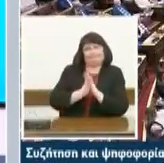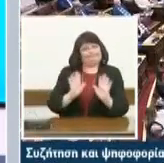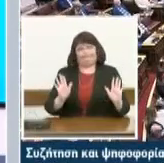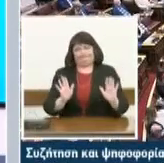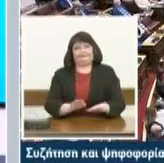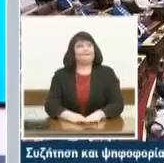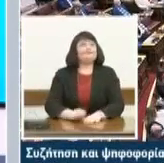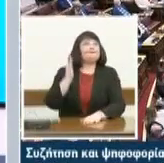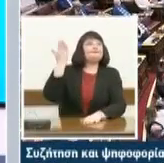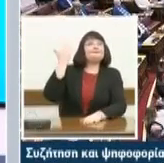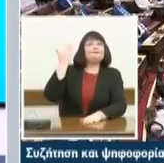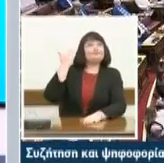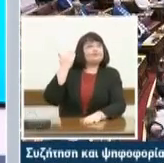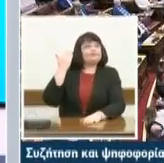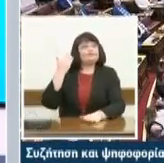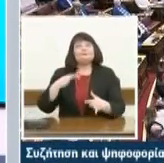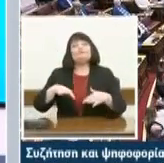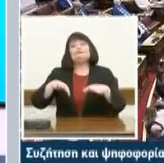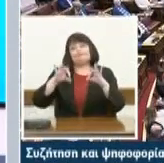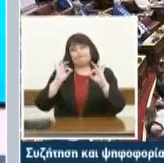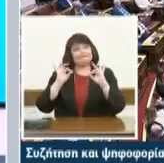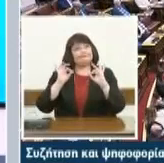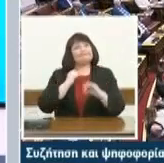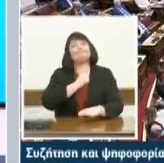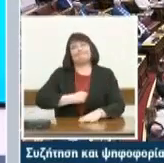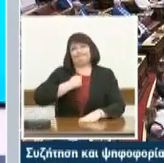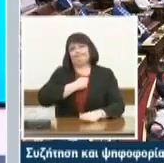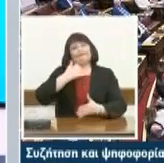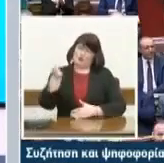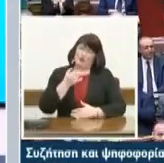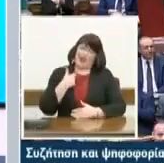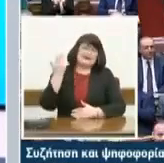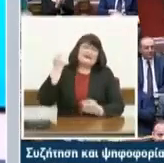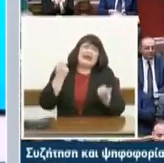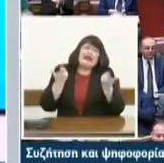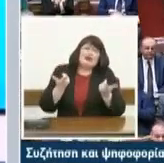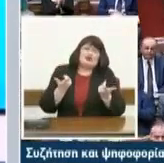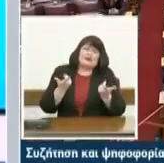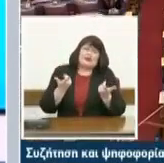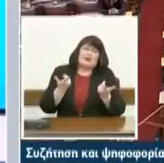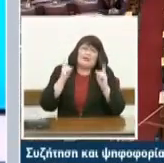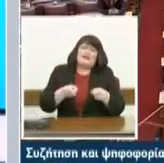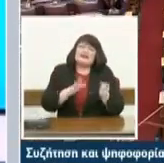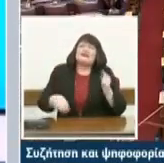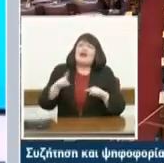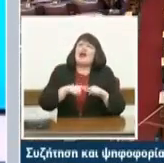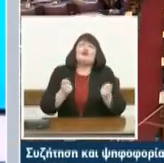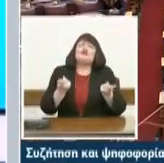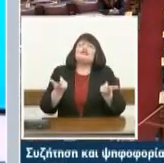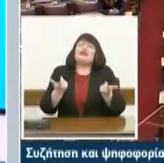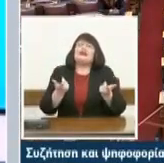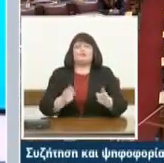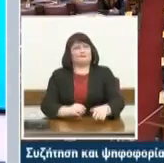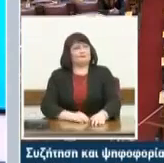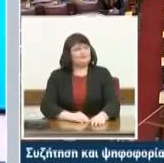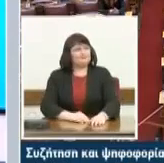για την κοινοβουλευτική μας ομάδα και για την παράταξή μας. Θα πρέπει να βάλουμε μεγάλα ερωτηματικά στον κύριο Καούκη και στην πλευρά της Νέας Δημοκρατίας